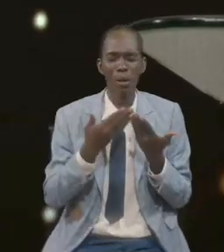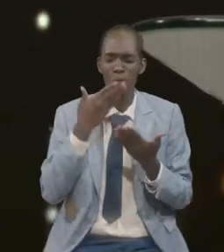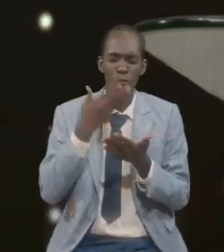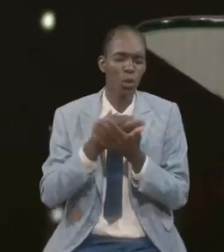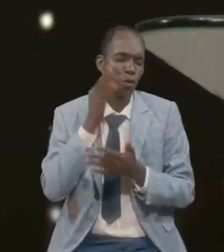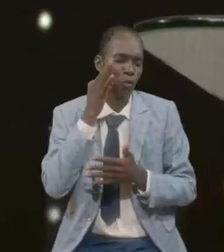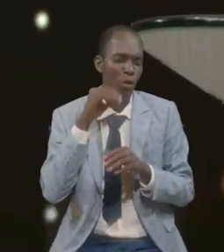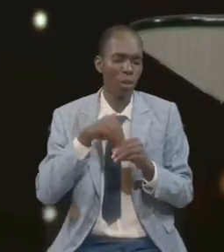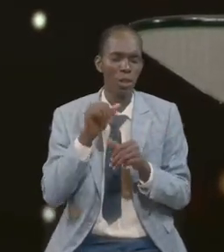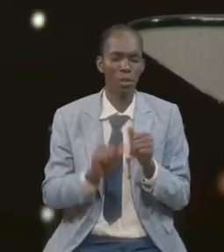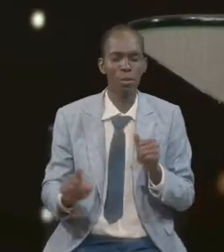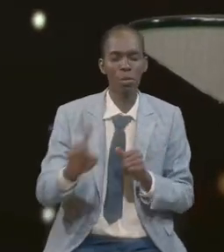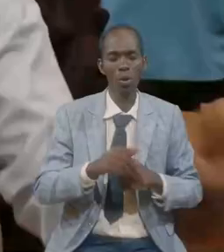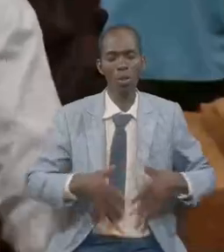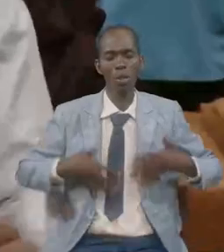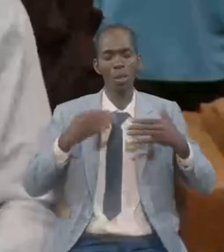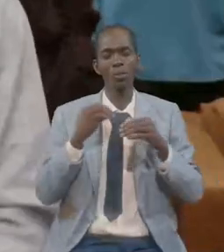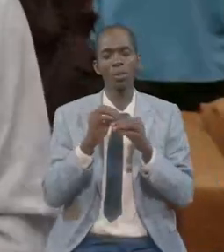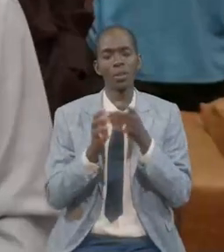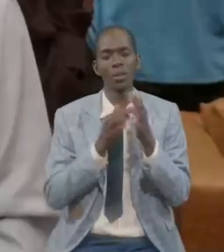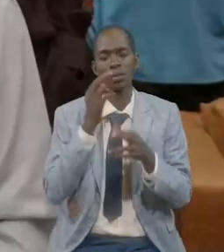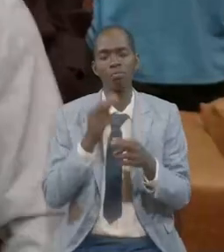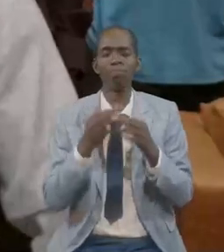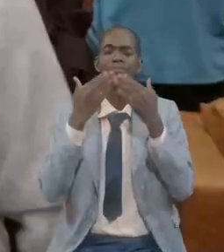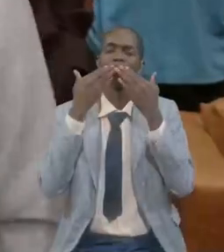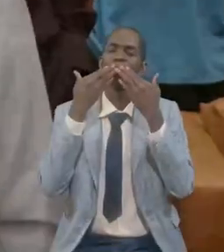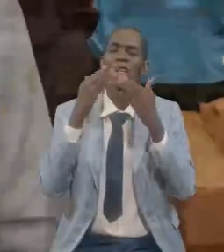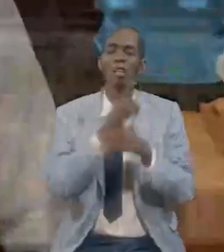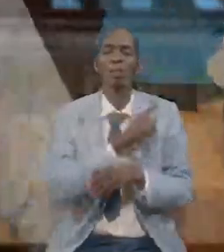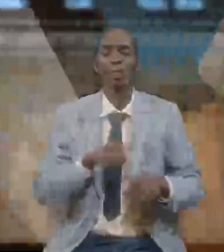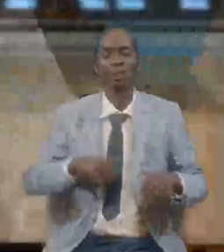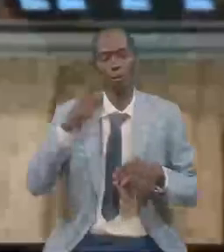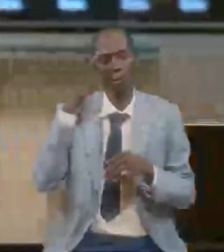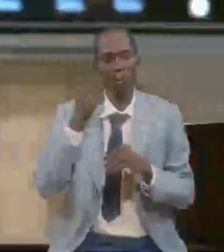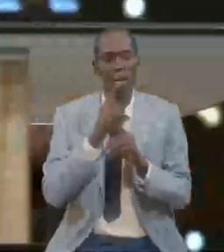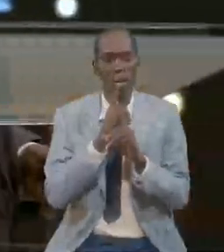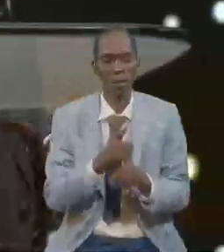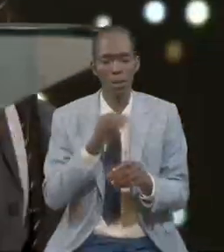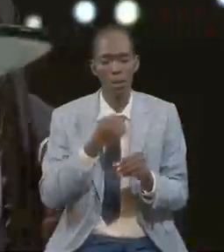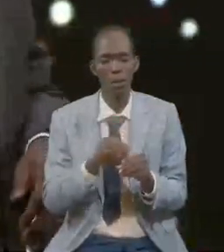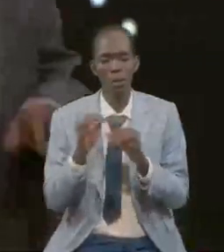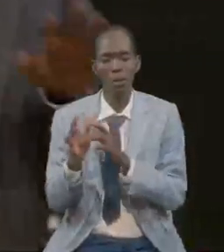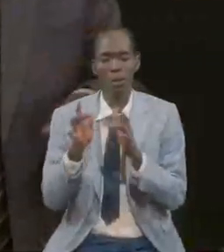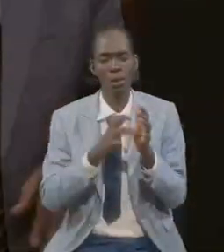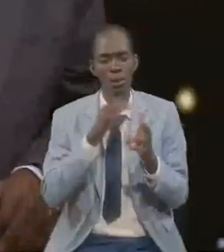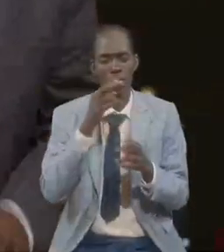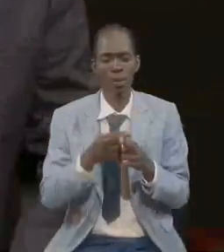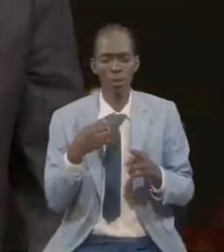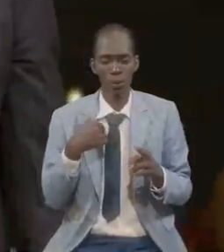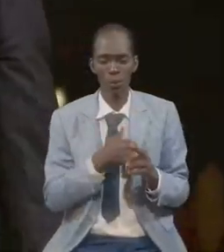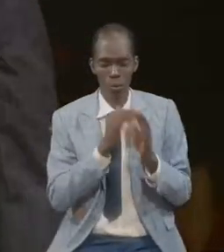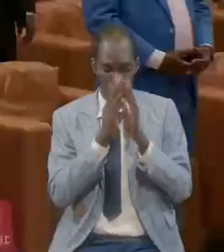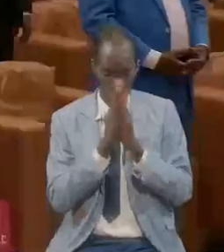vie, au nom de Jésus-Christ. Merci Seigneur pour la réponse. Au nom de